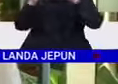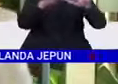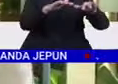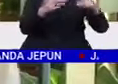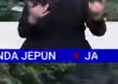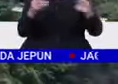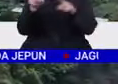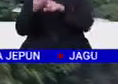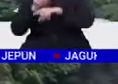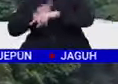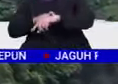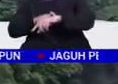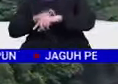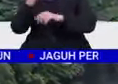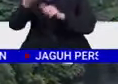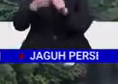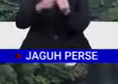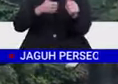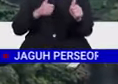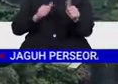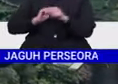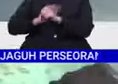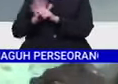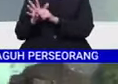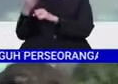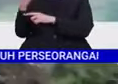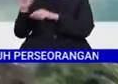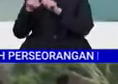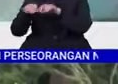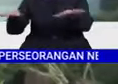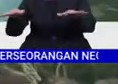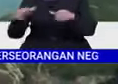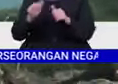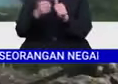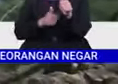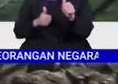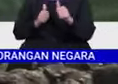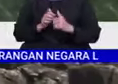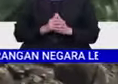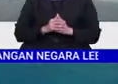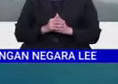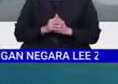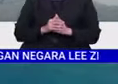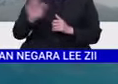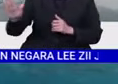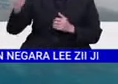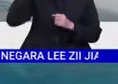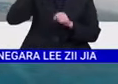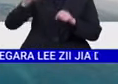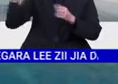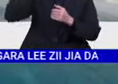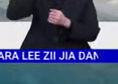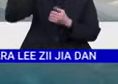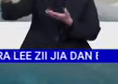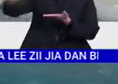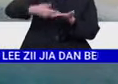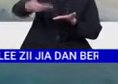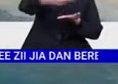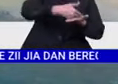namun pada masa yang sama menghindari ancaman qobid 19 Beliau juga mengadukan pandangan dan cadangan